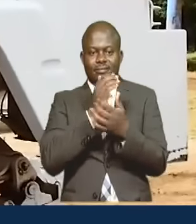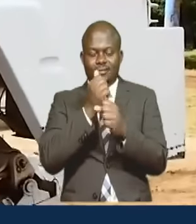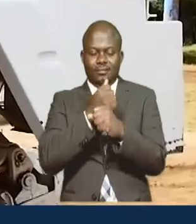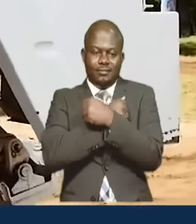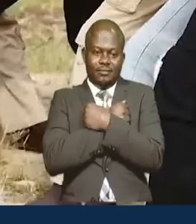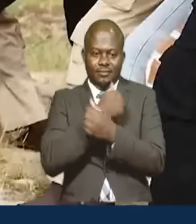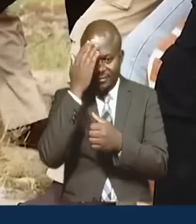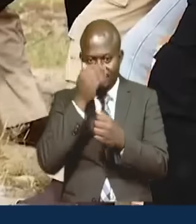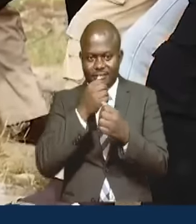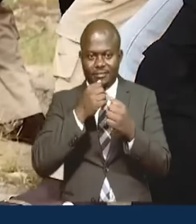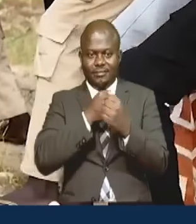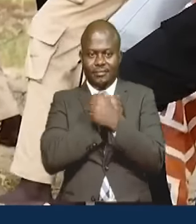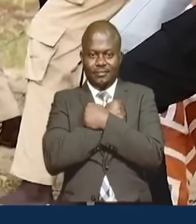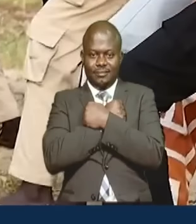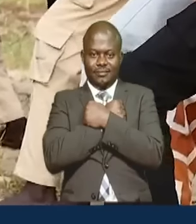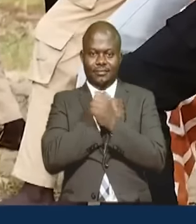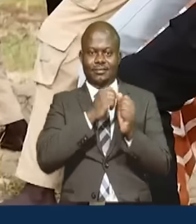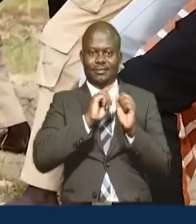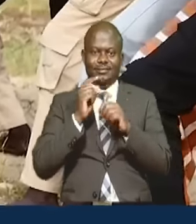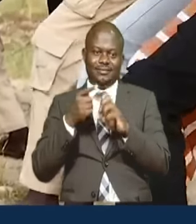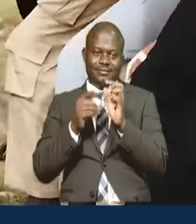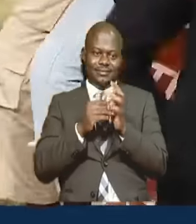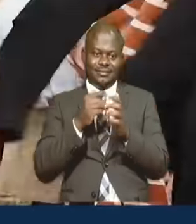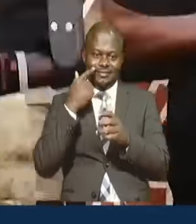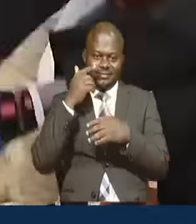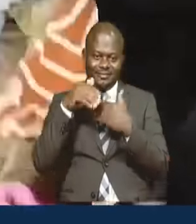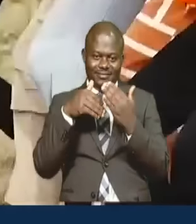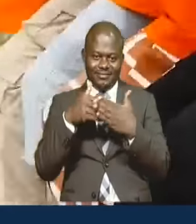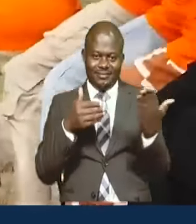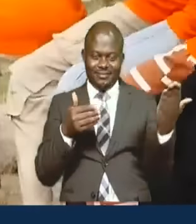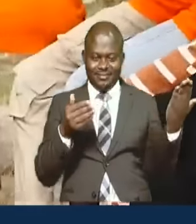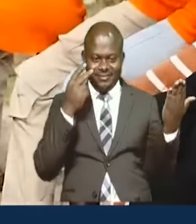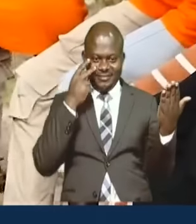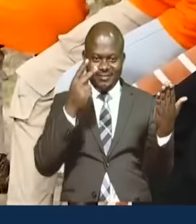dukunda igisirikare. Twanagerayo no kureba naho tukiri kuri